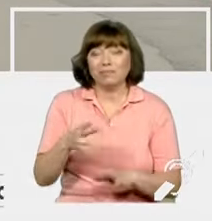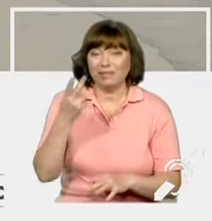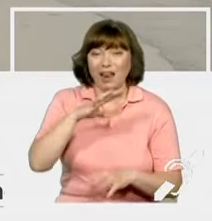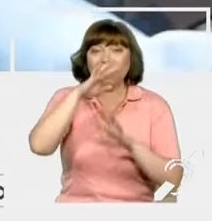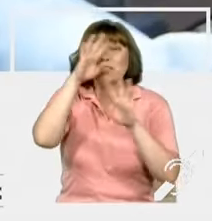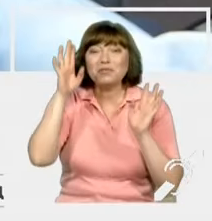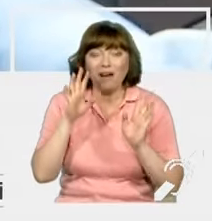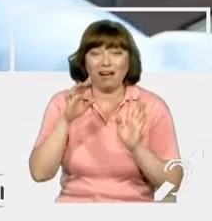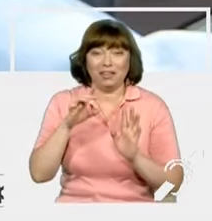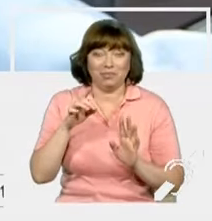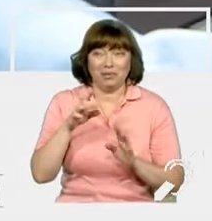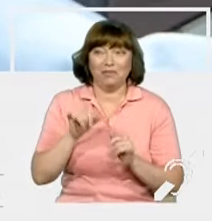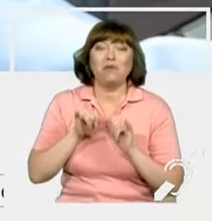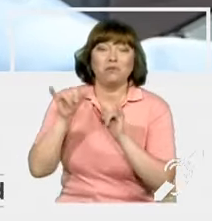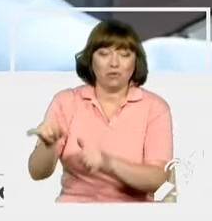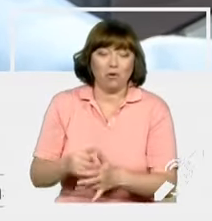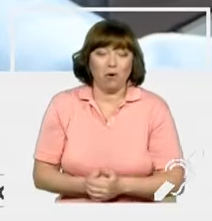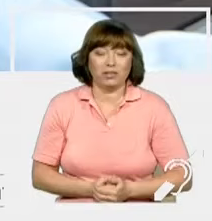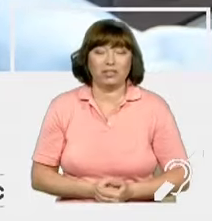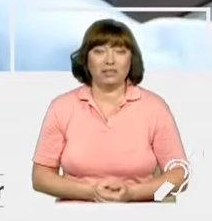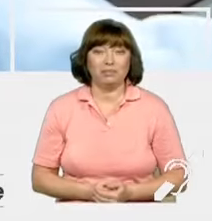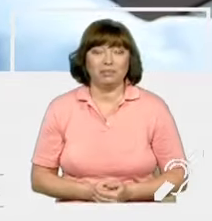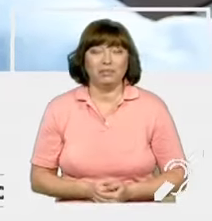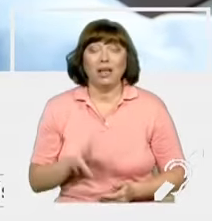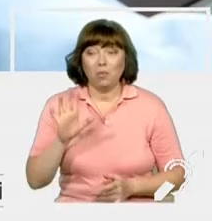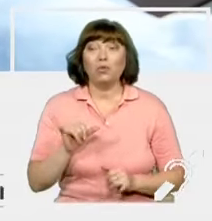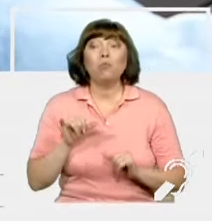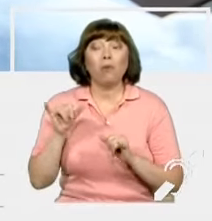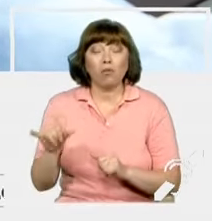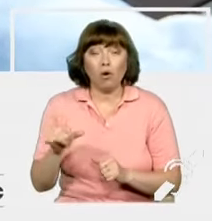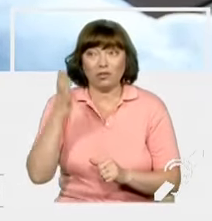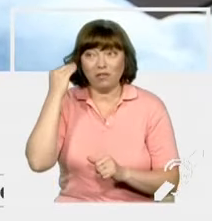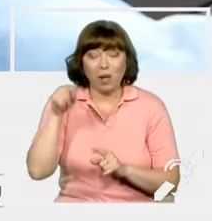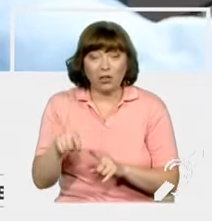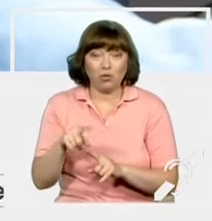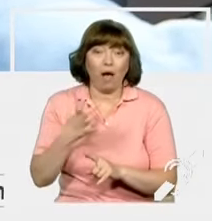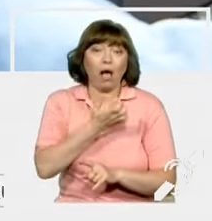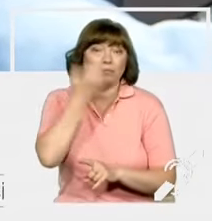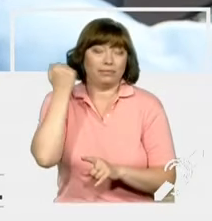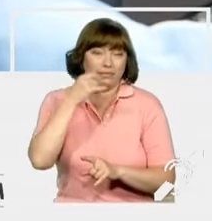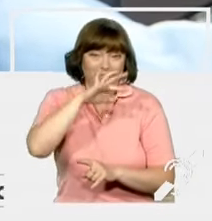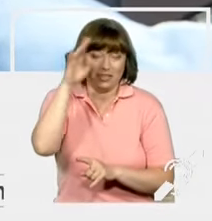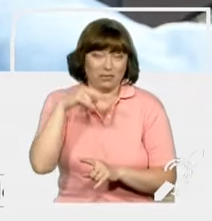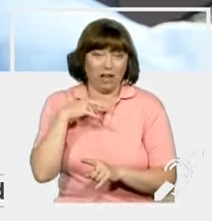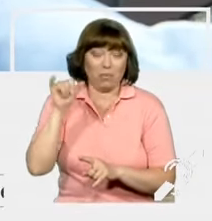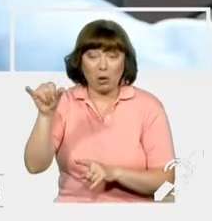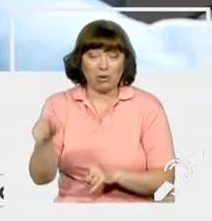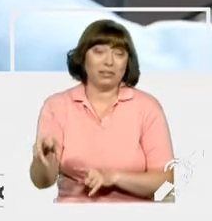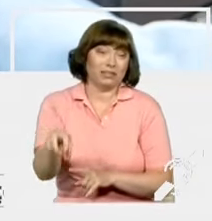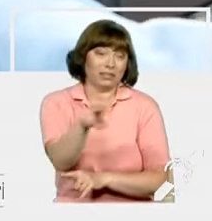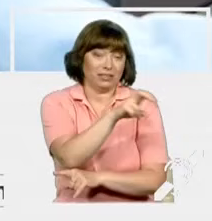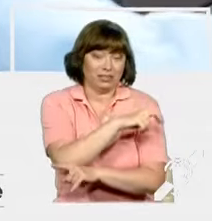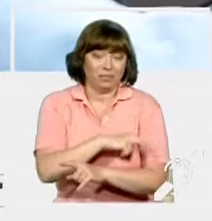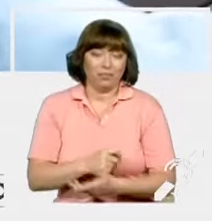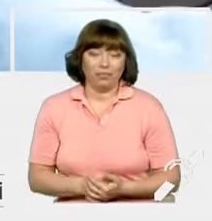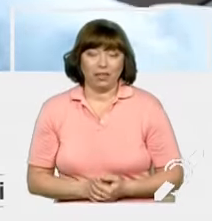Asta nu lipsește niciodată. O să mergem, cred că, să vizităm Moldova, că, din păcate, cunosc mai mult locuri din